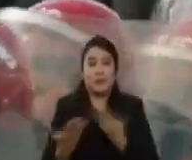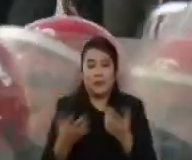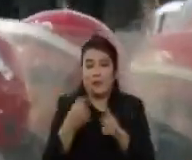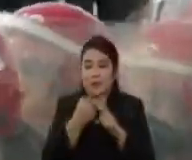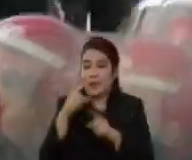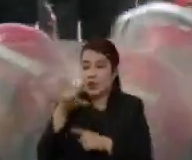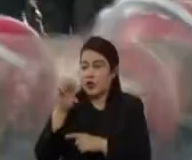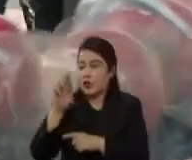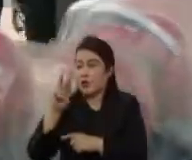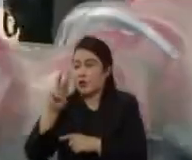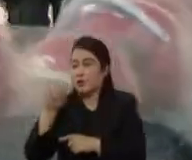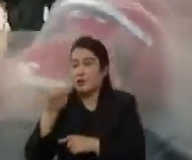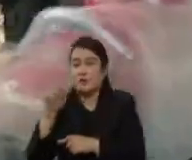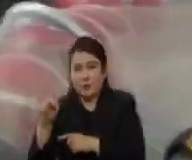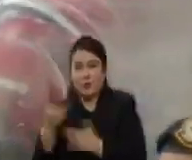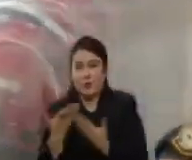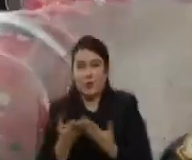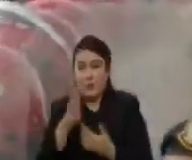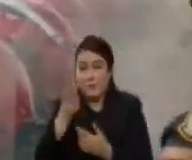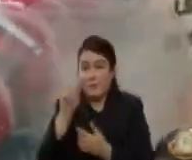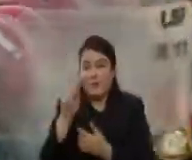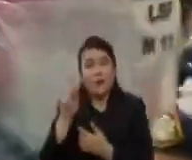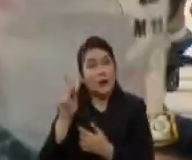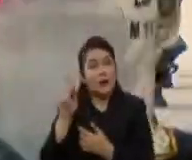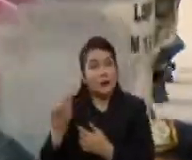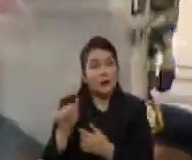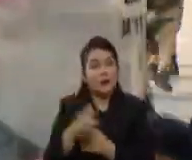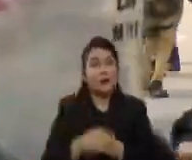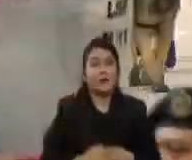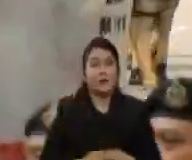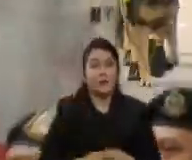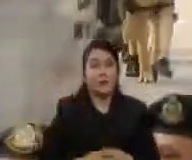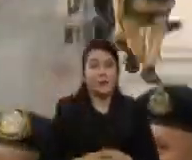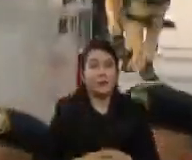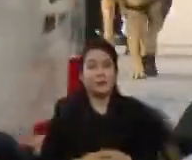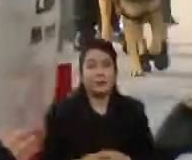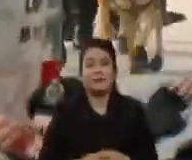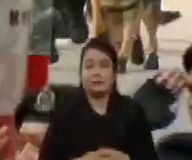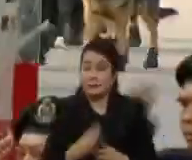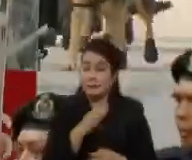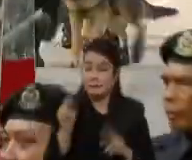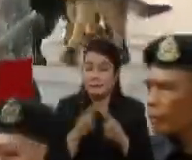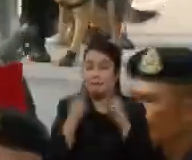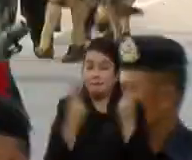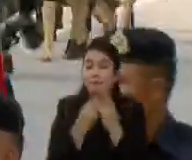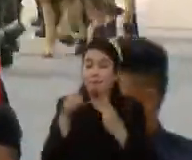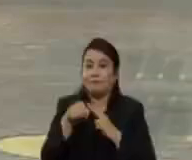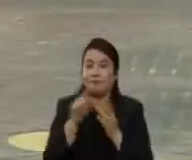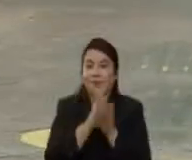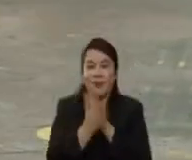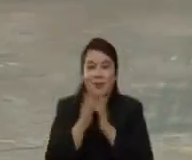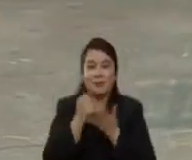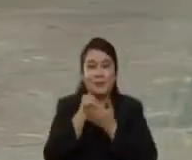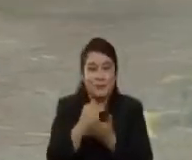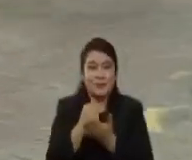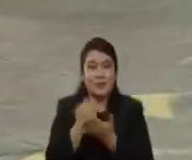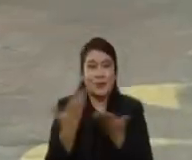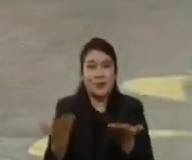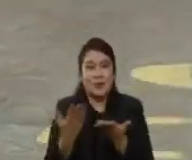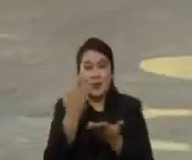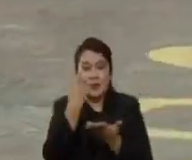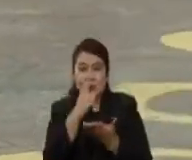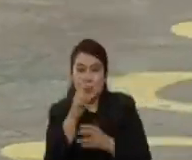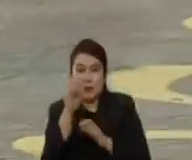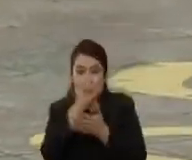German Shepherd, Belgium Shepherd dan Labrador. Unit ini berfungsi sebagai bantuan teknik dalam